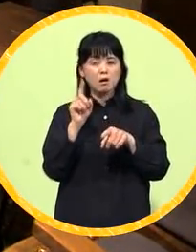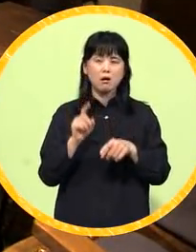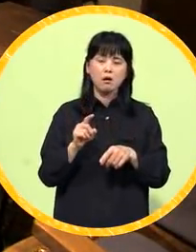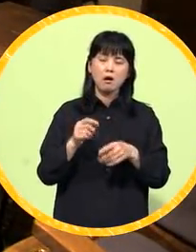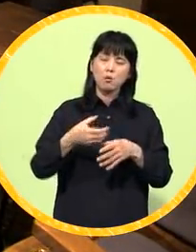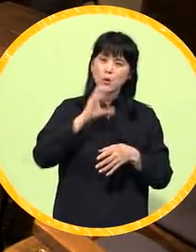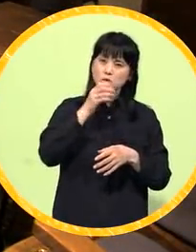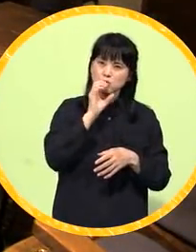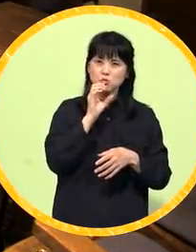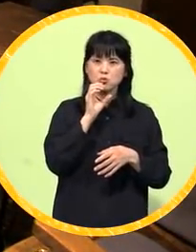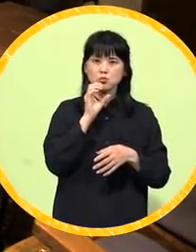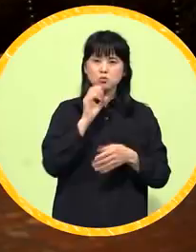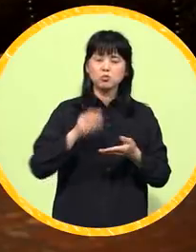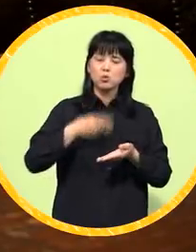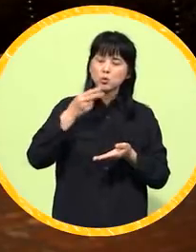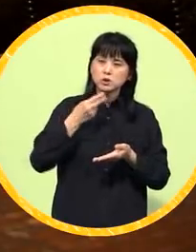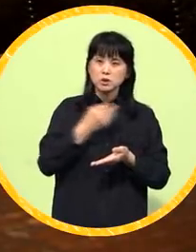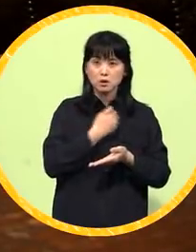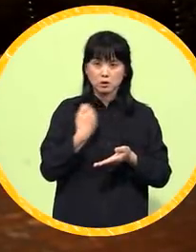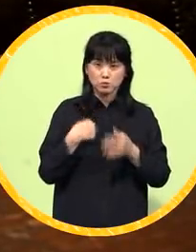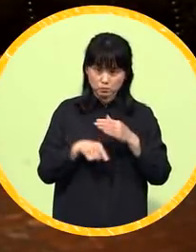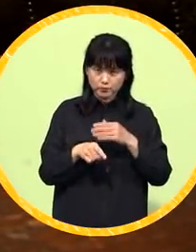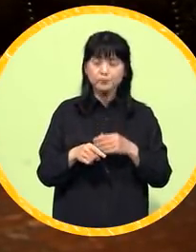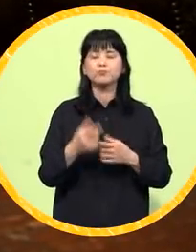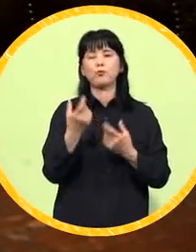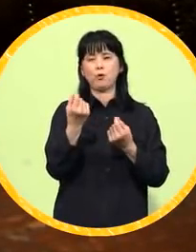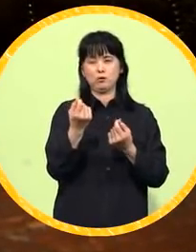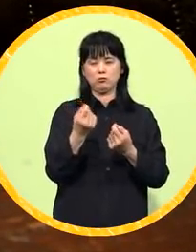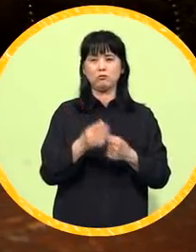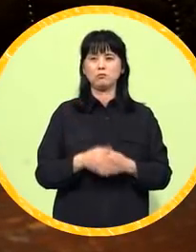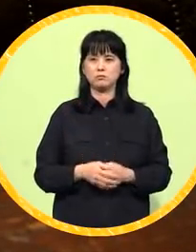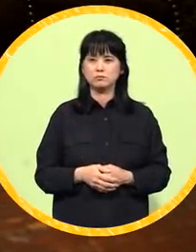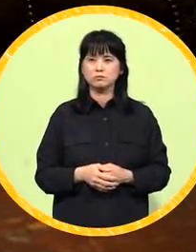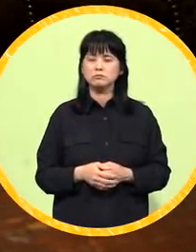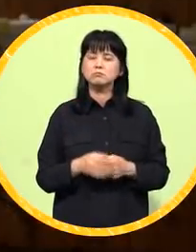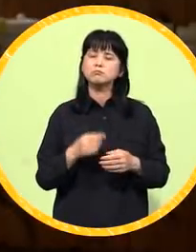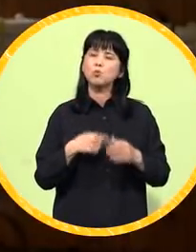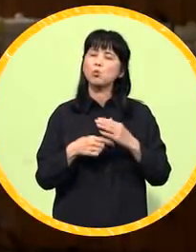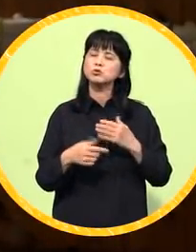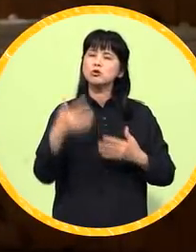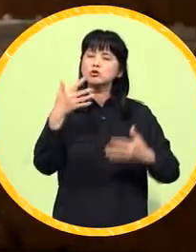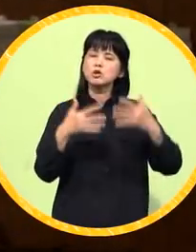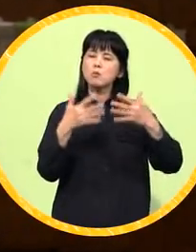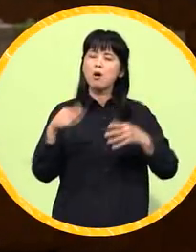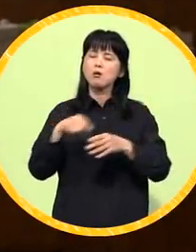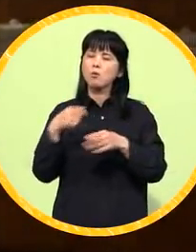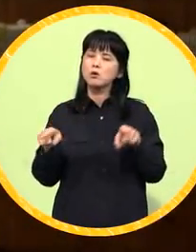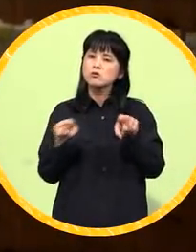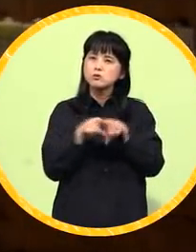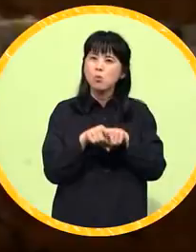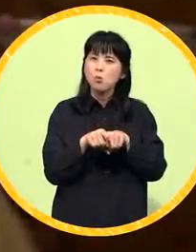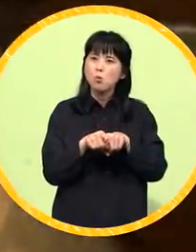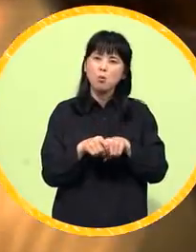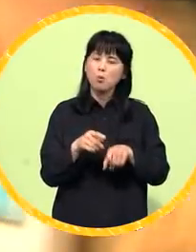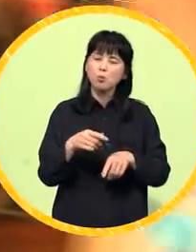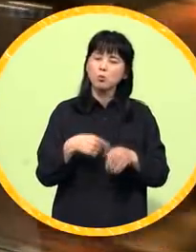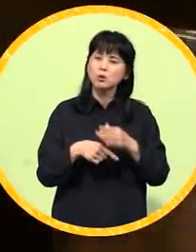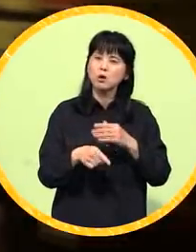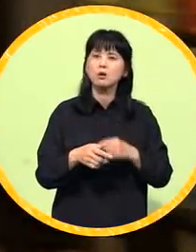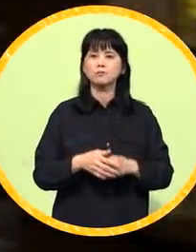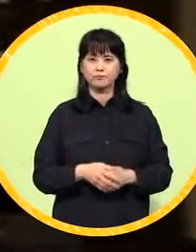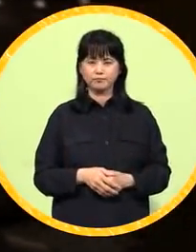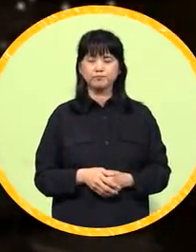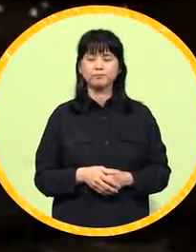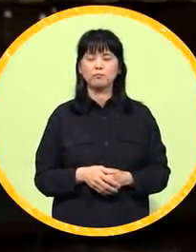ドリンクだったりお食事がいただけるそうですどうしてシネマとカフェを医師にしようと思ったんですかそう